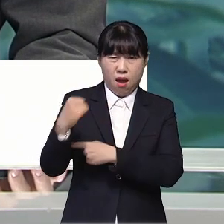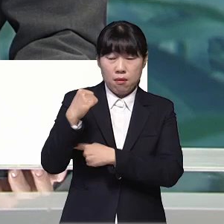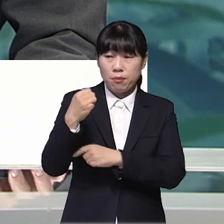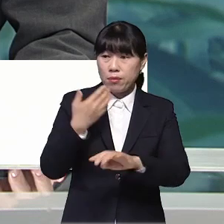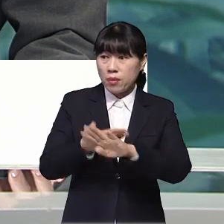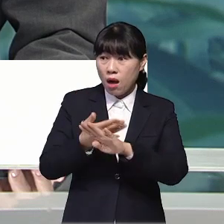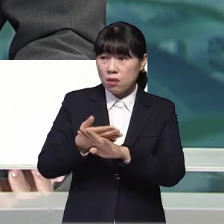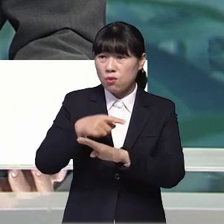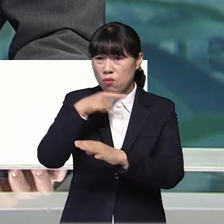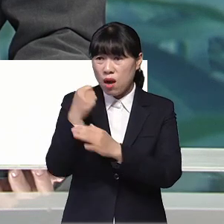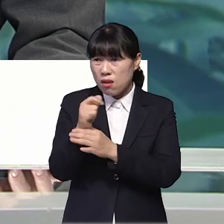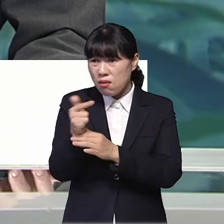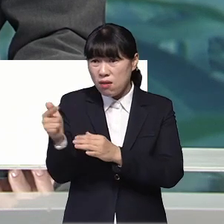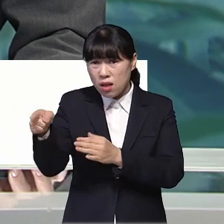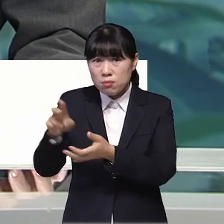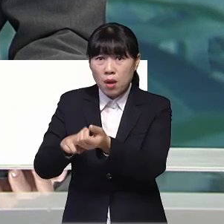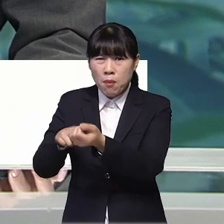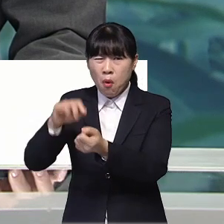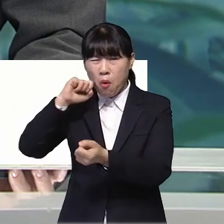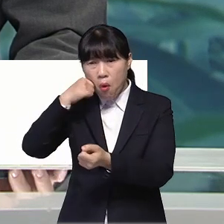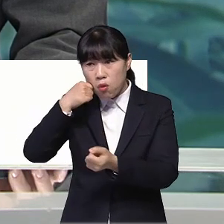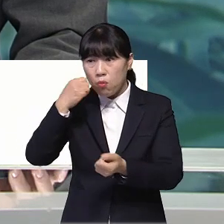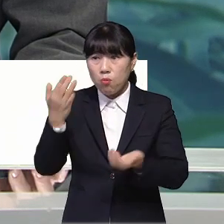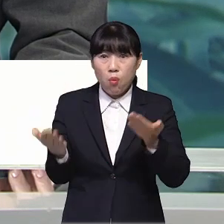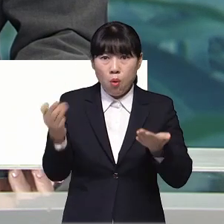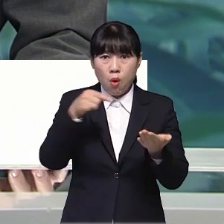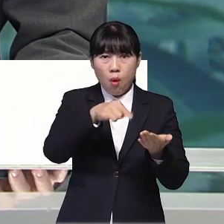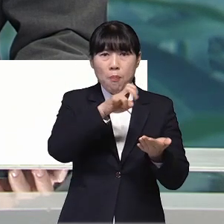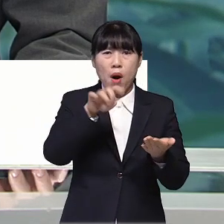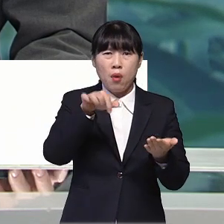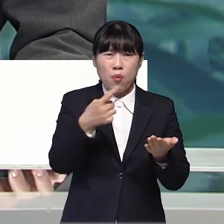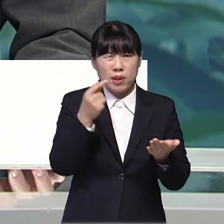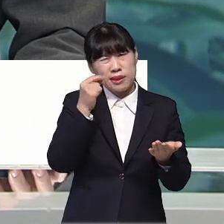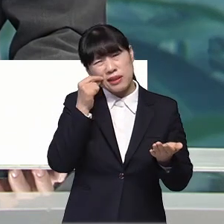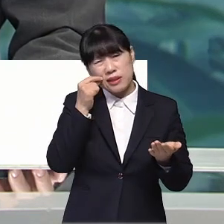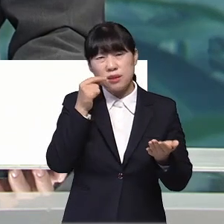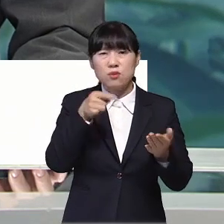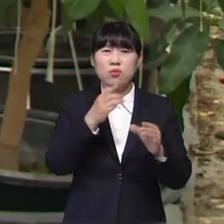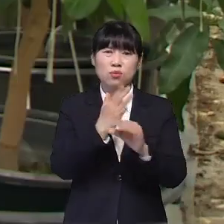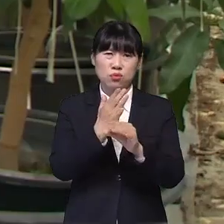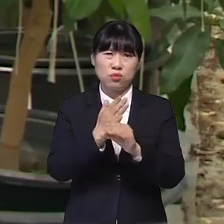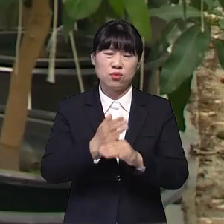확보에 어려움을 겪고 있는 것과 비교됩니다 감동의 기자의 보도입니다